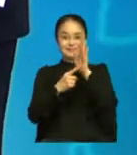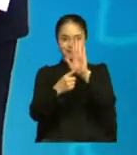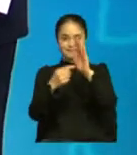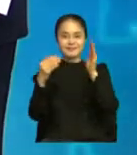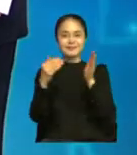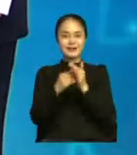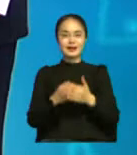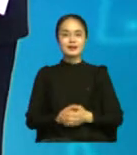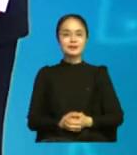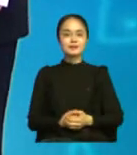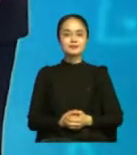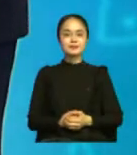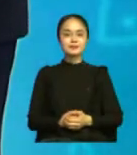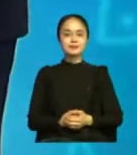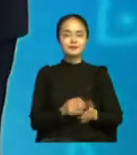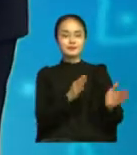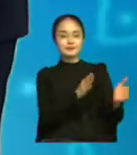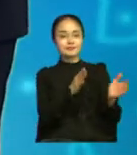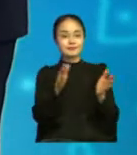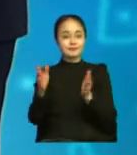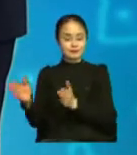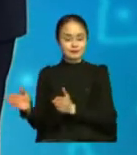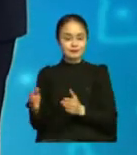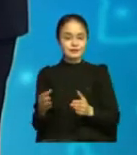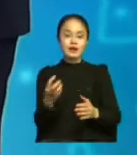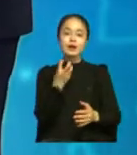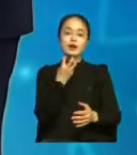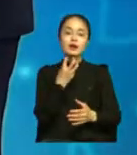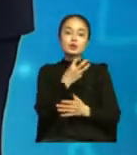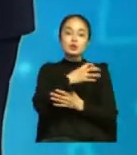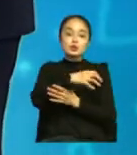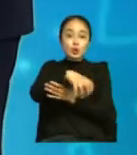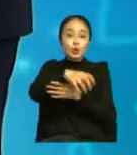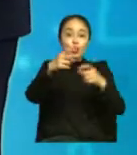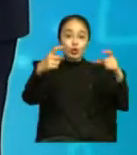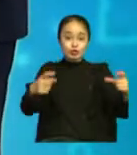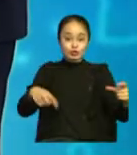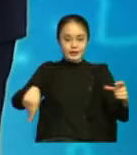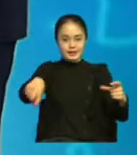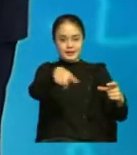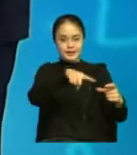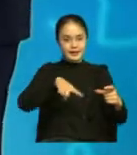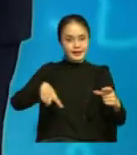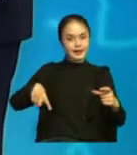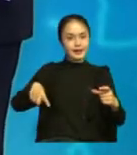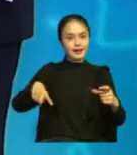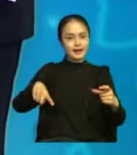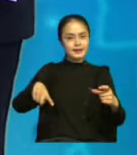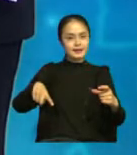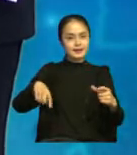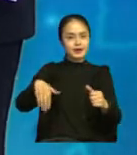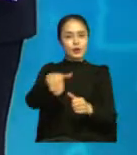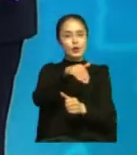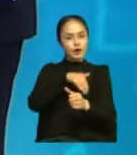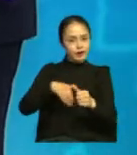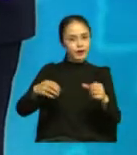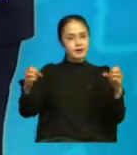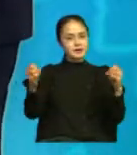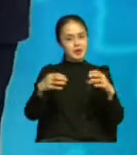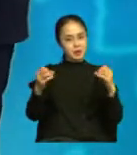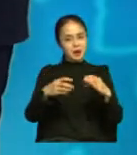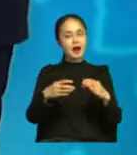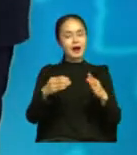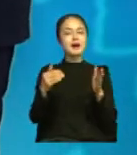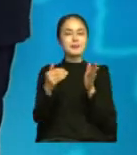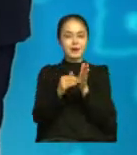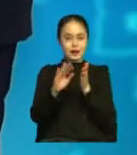네, 이외에도 종로구의 여러 지역 현안에 대한 이야기를 각 후보들과 함께 나눴는데요. 앞으로 후속 기사를 통해 하나하나